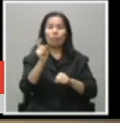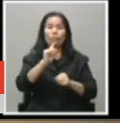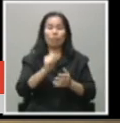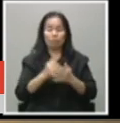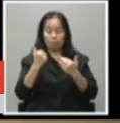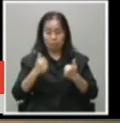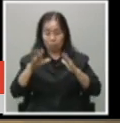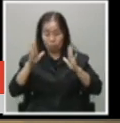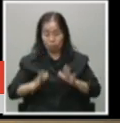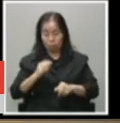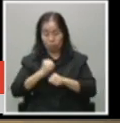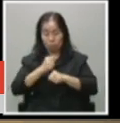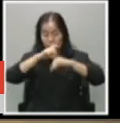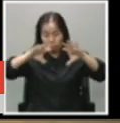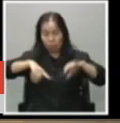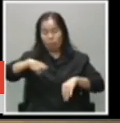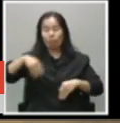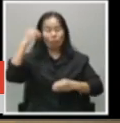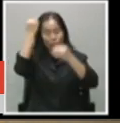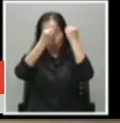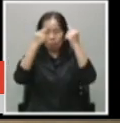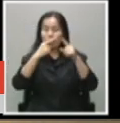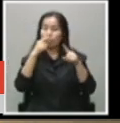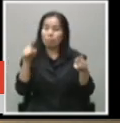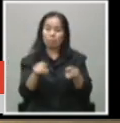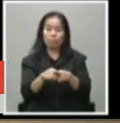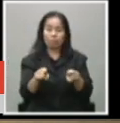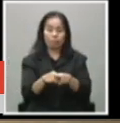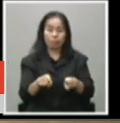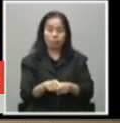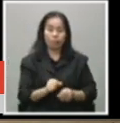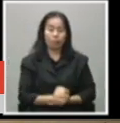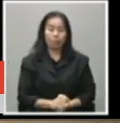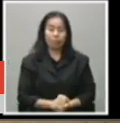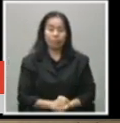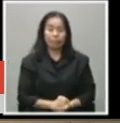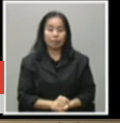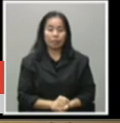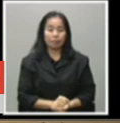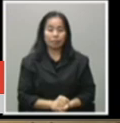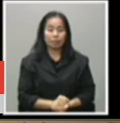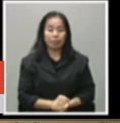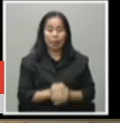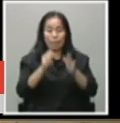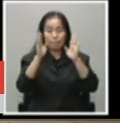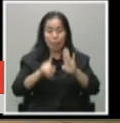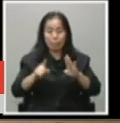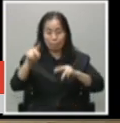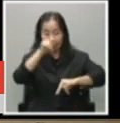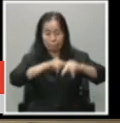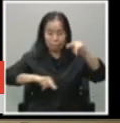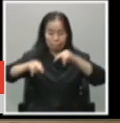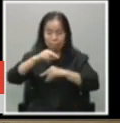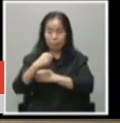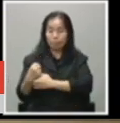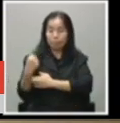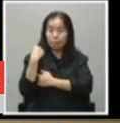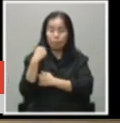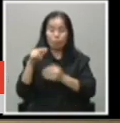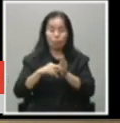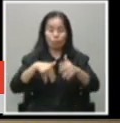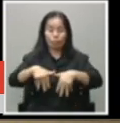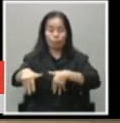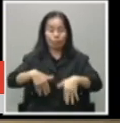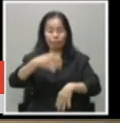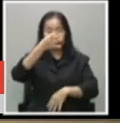ราชการเองก็คงสับสนไม่แพ้กันในมุมมองของผู้ปกครองแบบเผด็จการค่ะไม่เคยเห็นประชาชนอยู่ในสายต